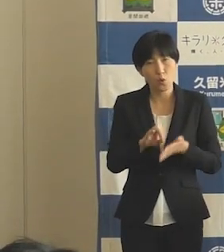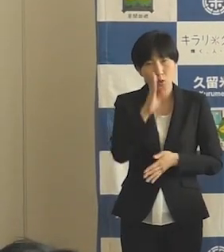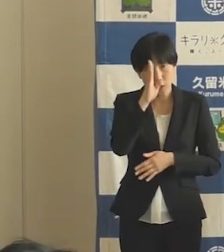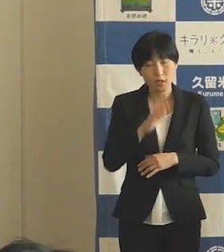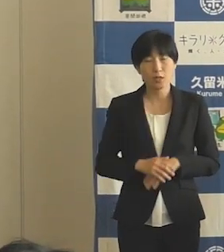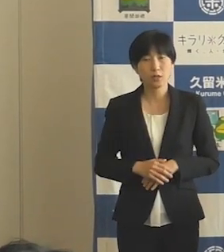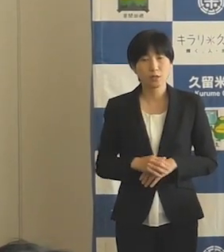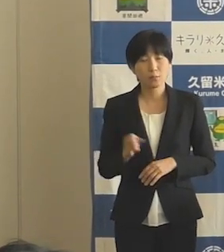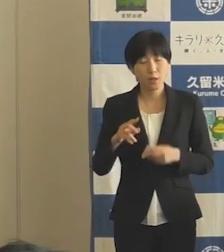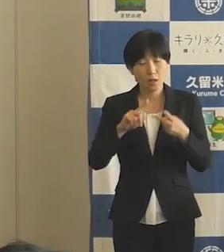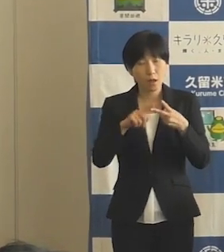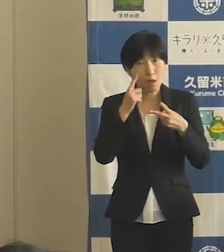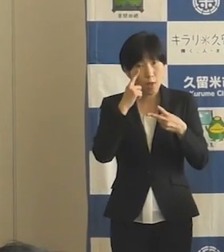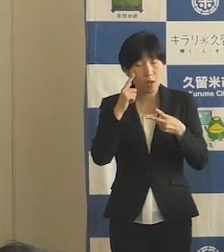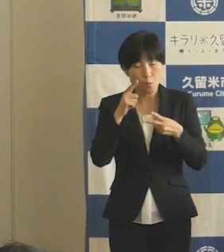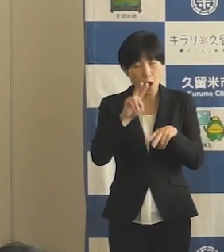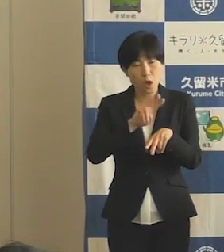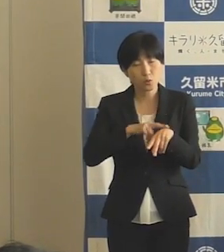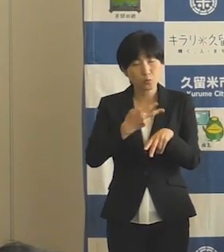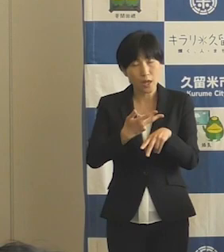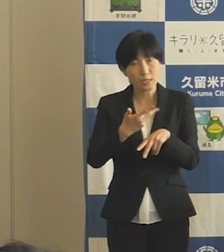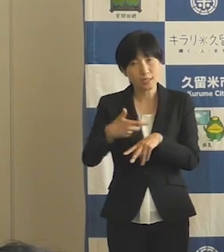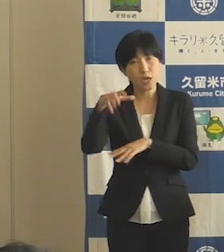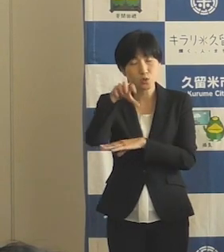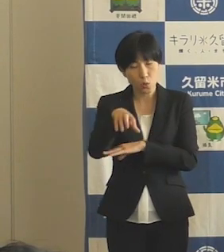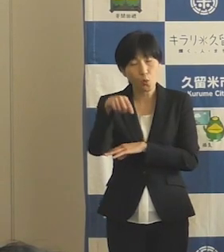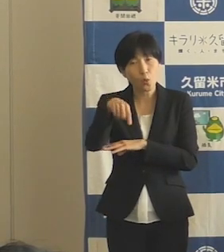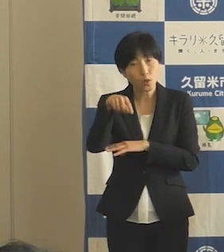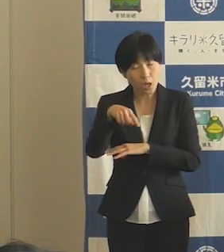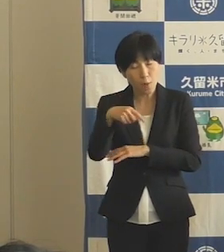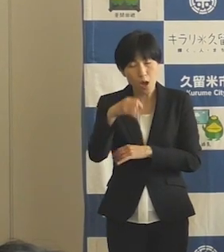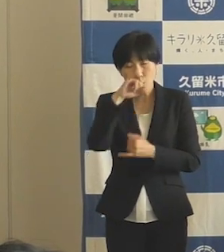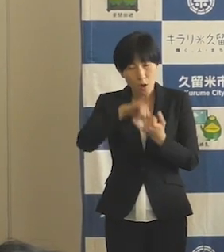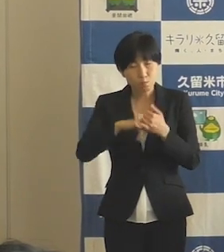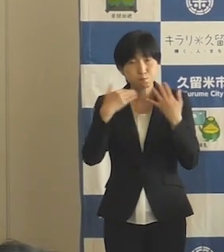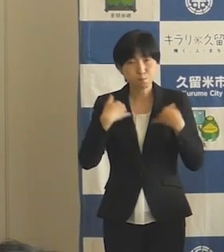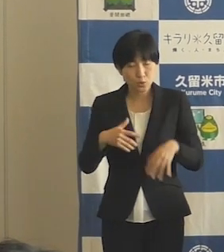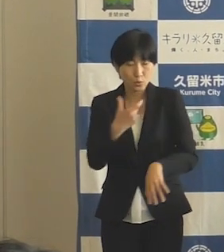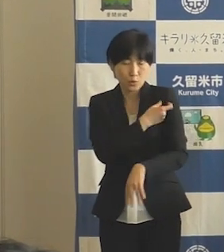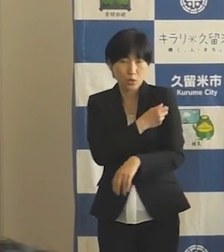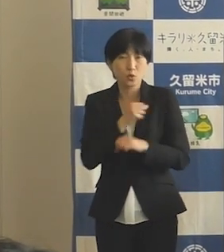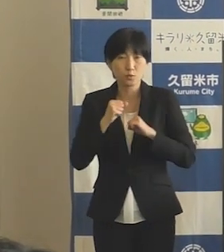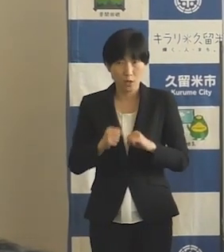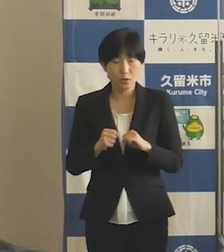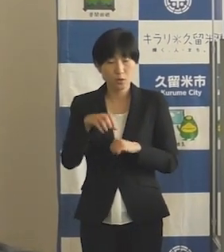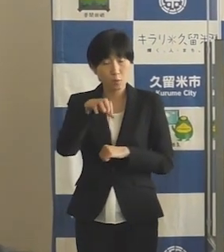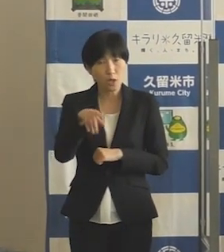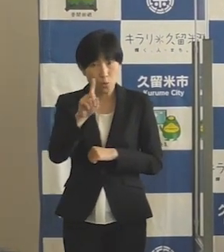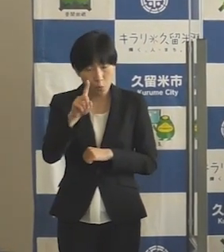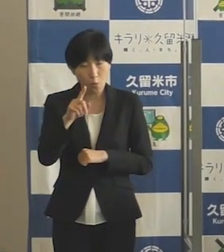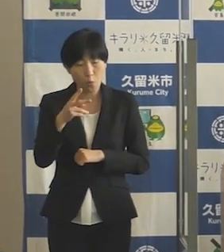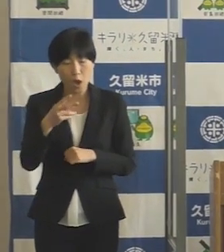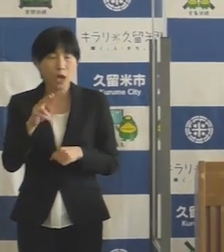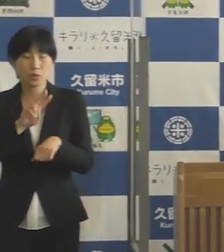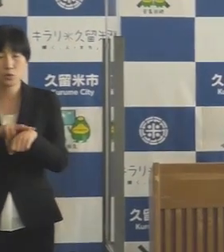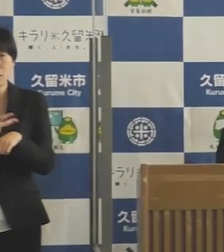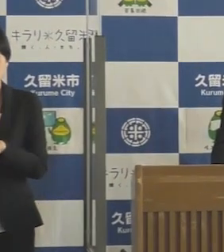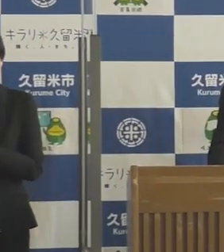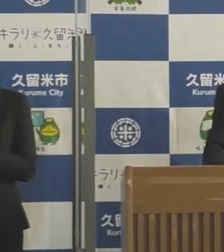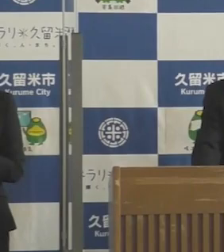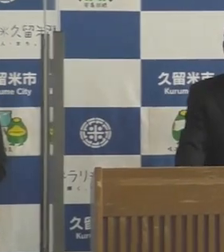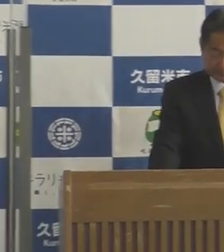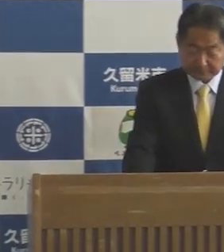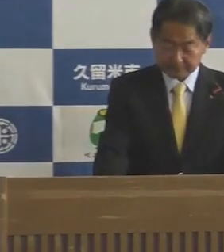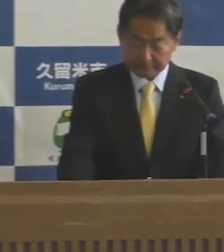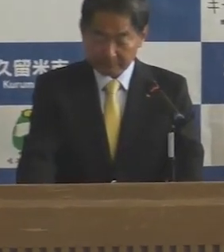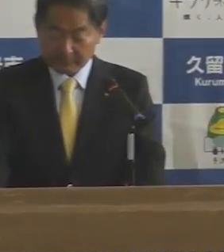市役所で予約のいらない接種を行いたいと思います。場所は市役所に2階の久留米ホ